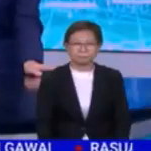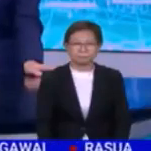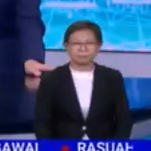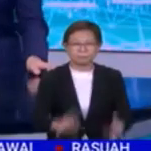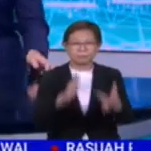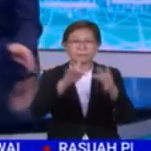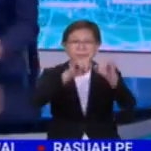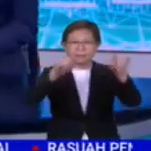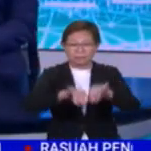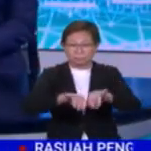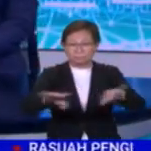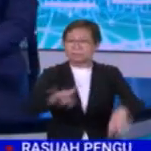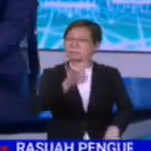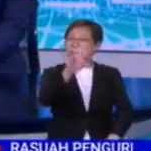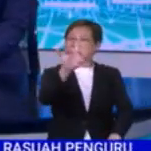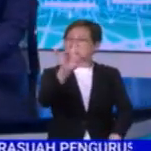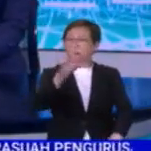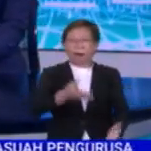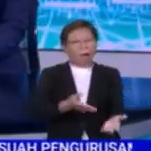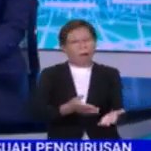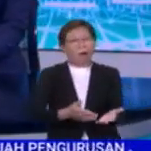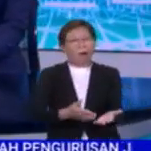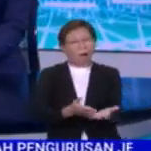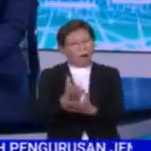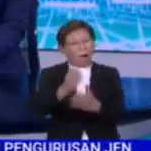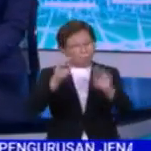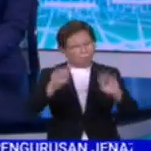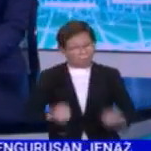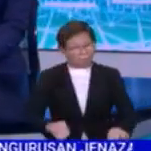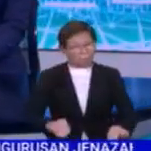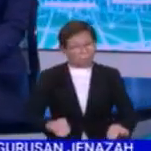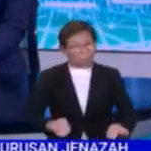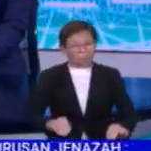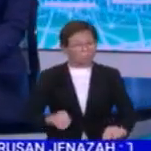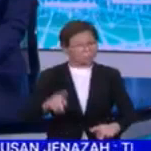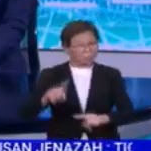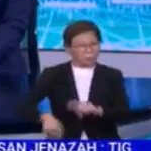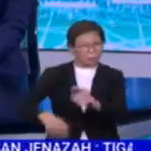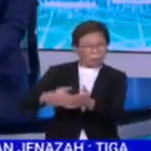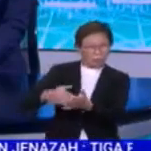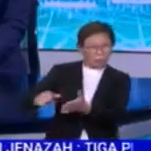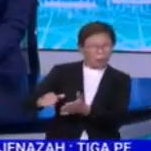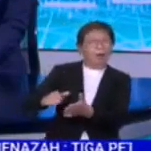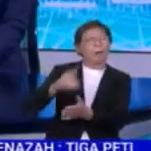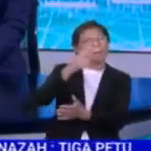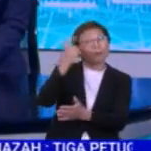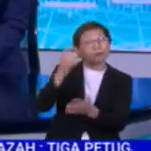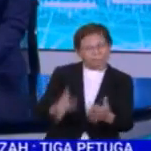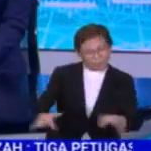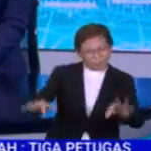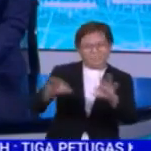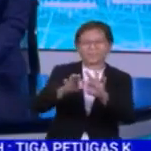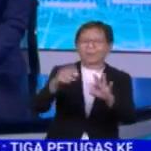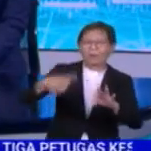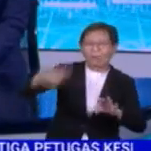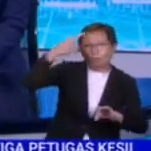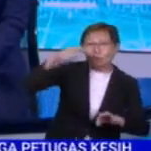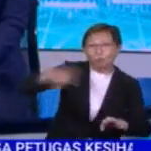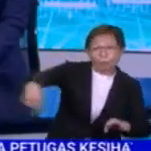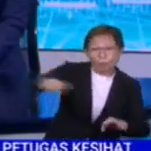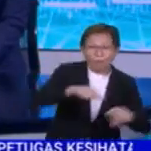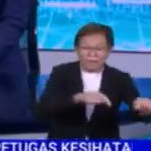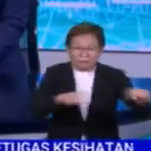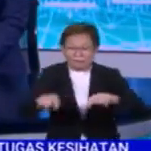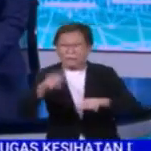Internet merupakan salah satu hak asasi manusia yang tidak boleh dinafikan berdasarkan kepentingannya kepada orang ramai. Justru